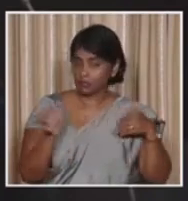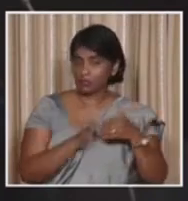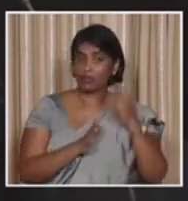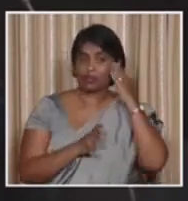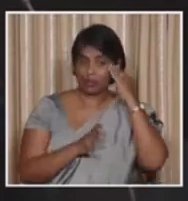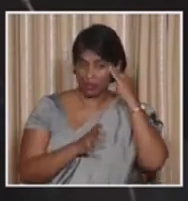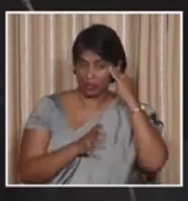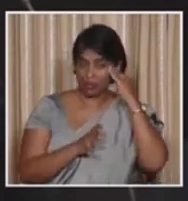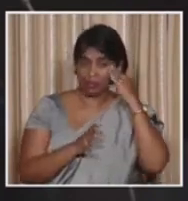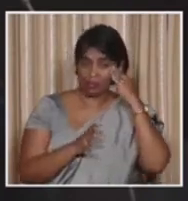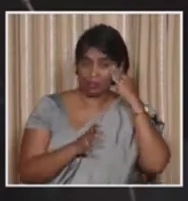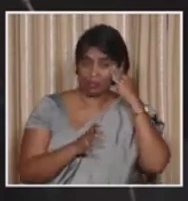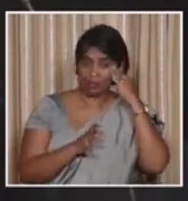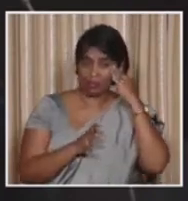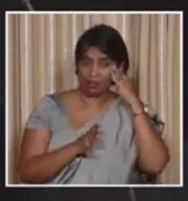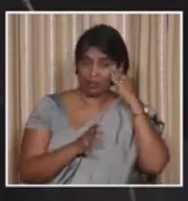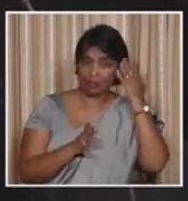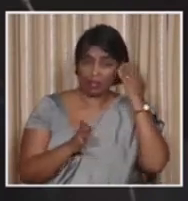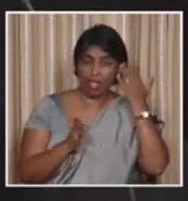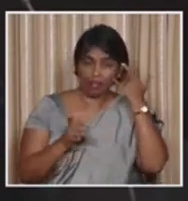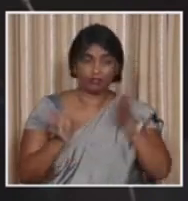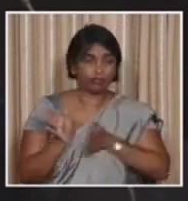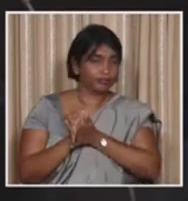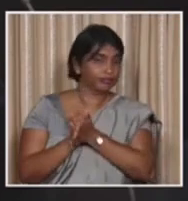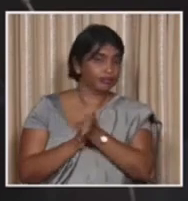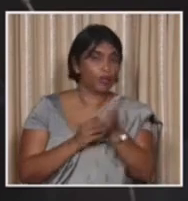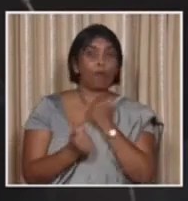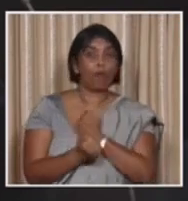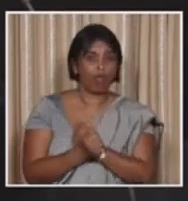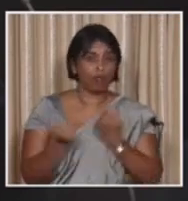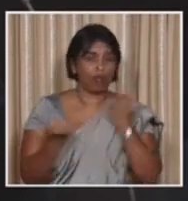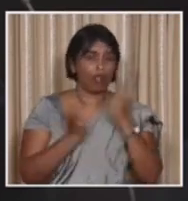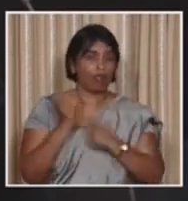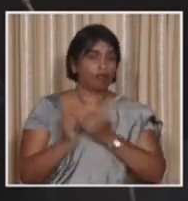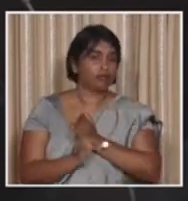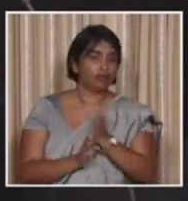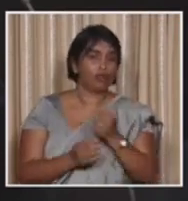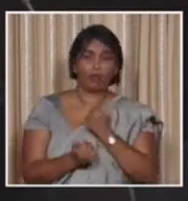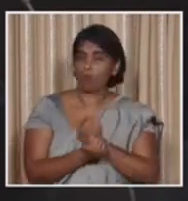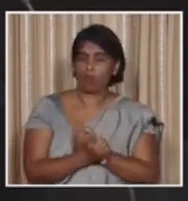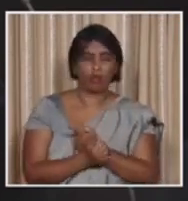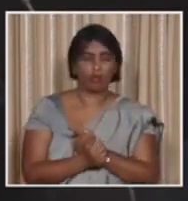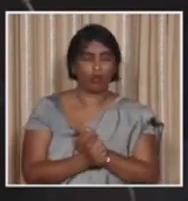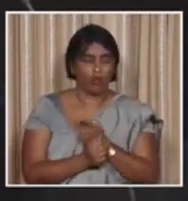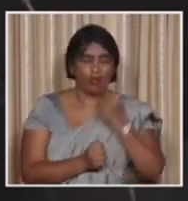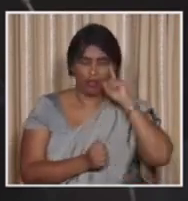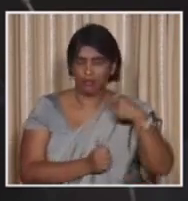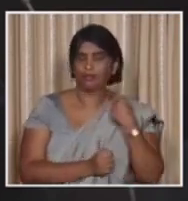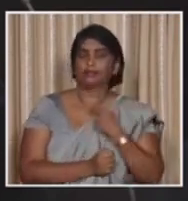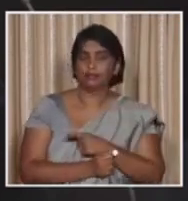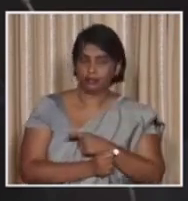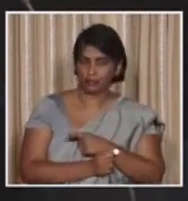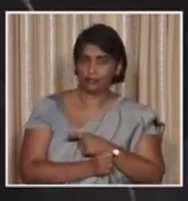හිටපු කාන්තාවන්ගේ පැත්තට හරවන්න ඉඩ දුන්නේ පොලිසිය. එතන පොලිසිය ඉතාමත්ම උවමනාවේ